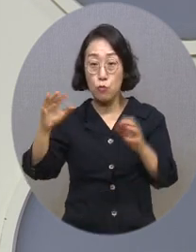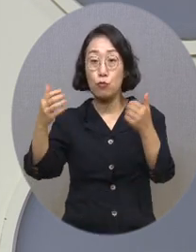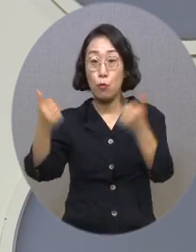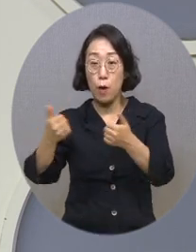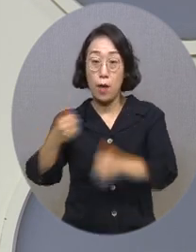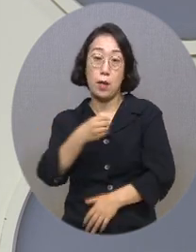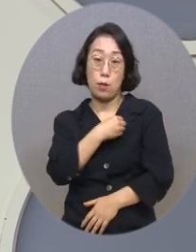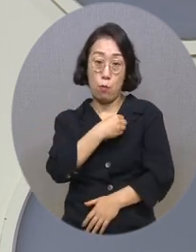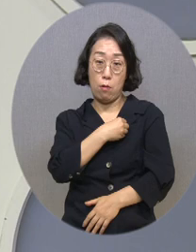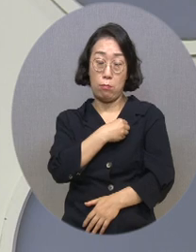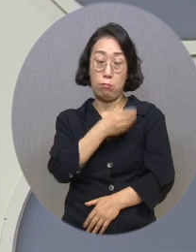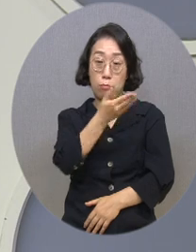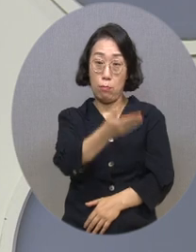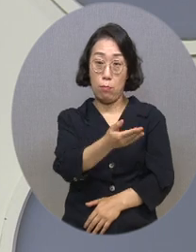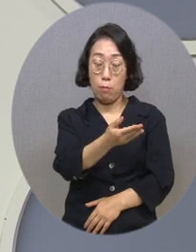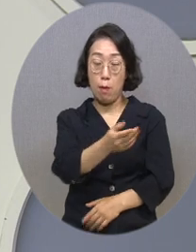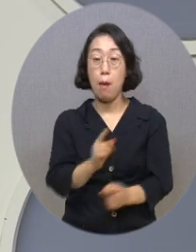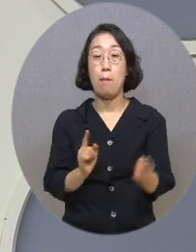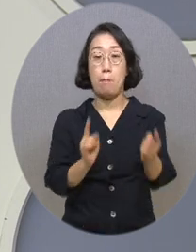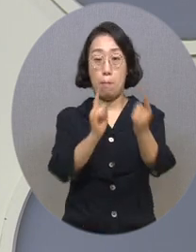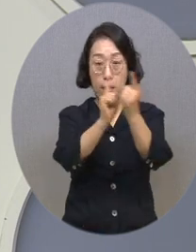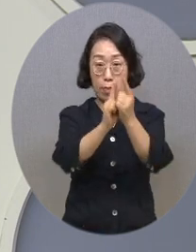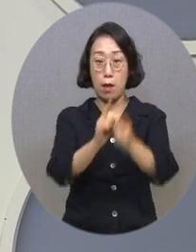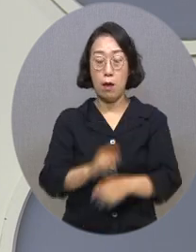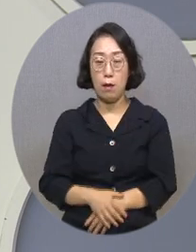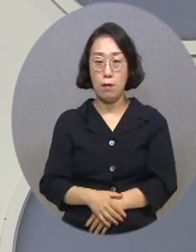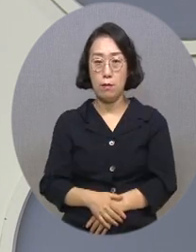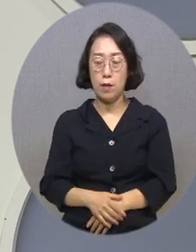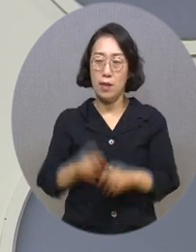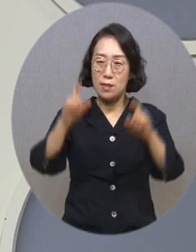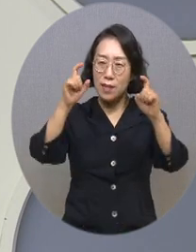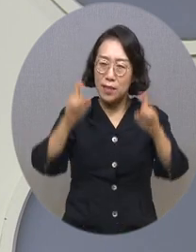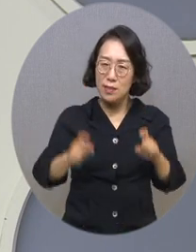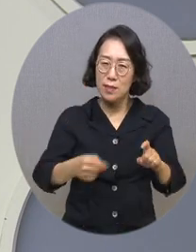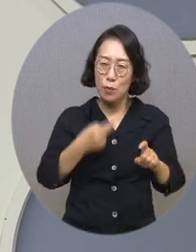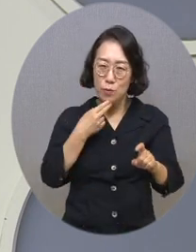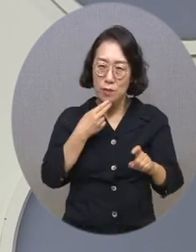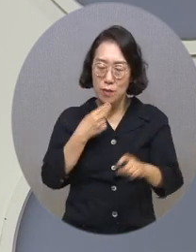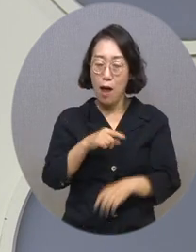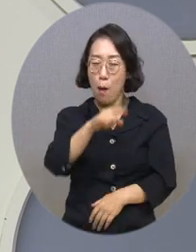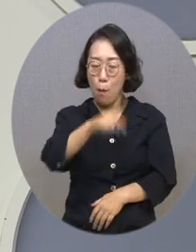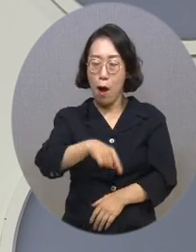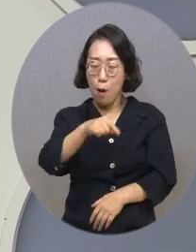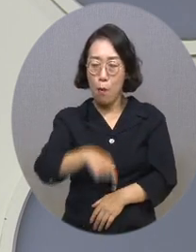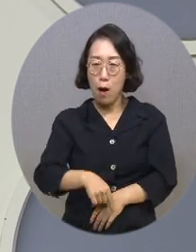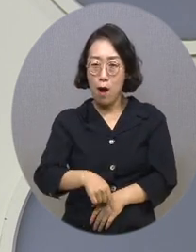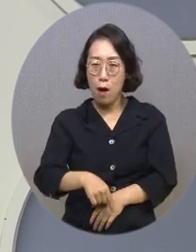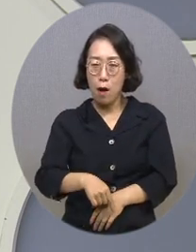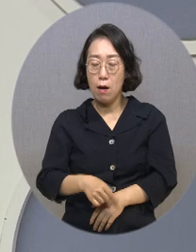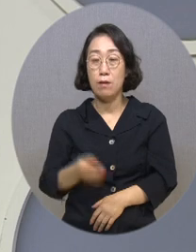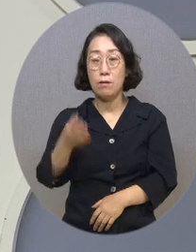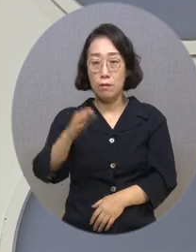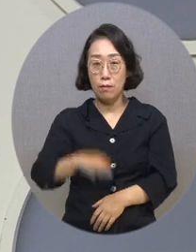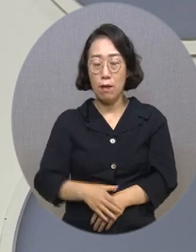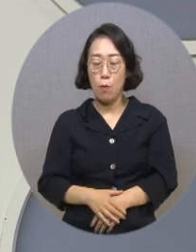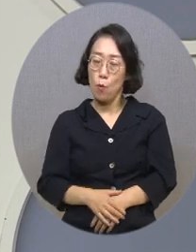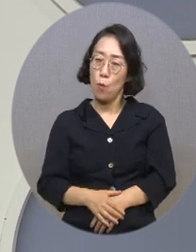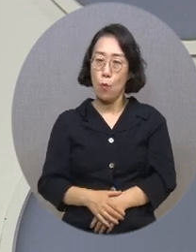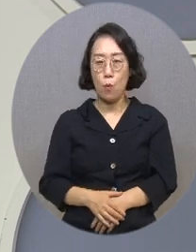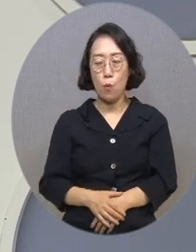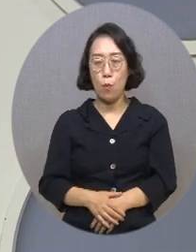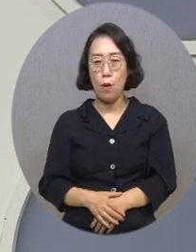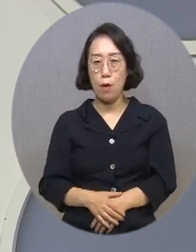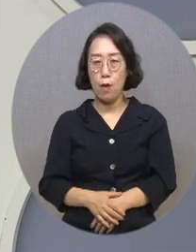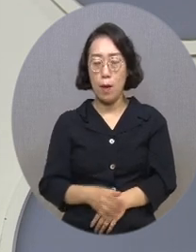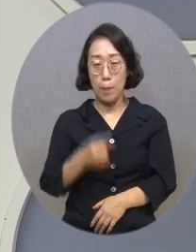국회의원이 거기 참석했더라고. 그런데 그 당시에는 뭐 사진도 안 찍고 그냥 오셨는가 보다 이렇게 생각했는데 그날따라 순간